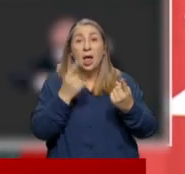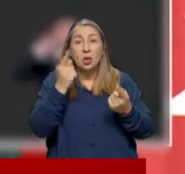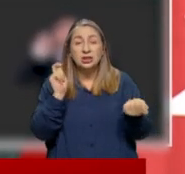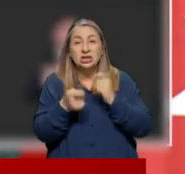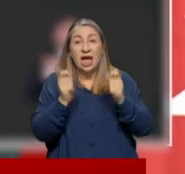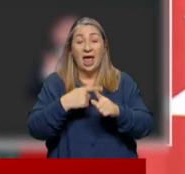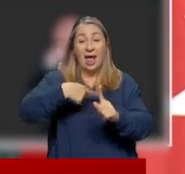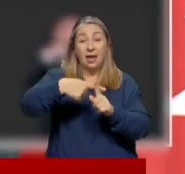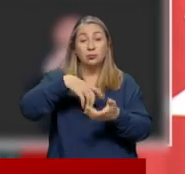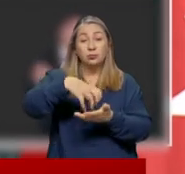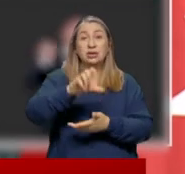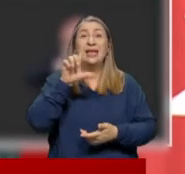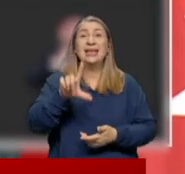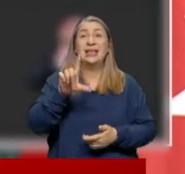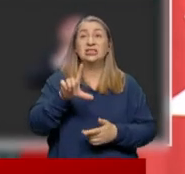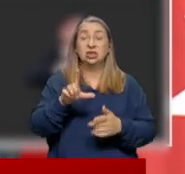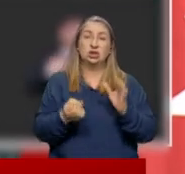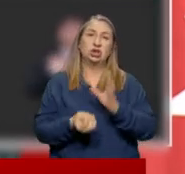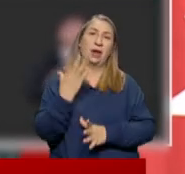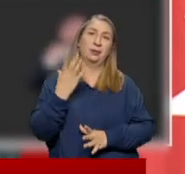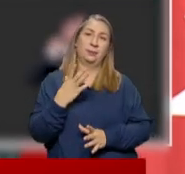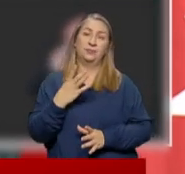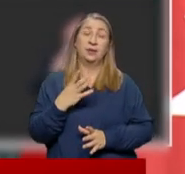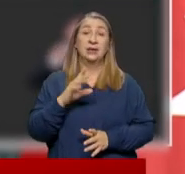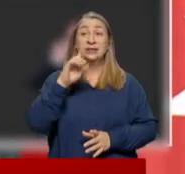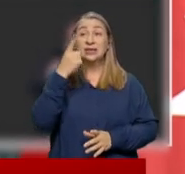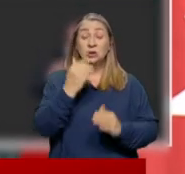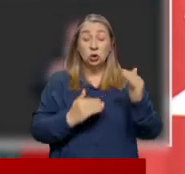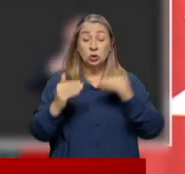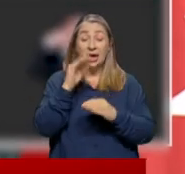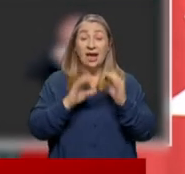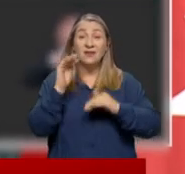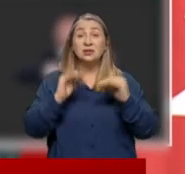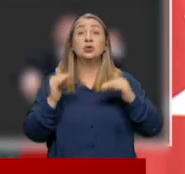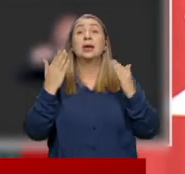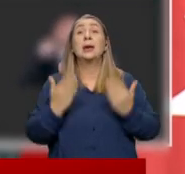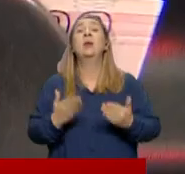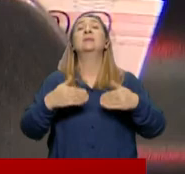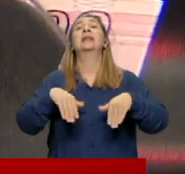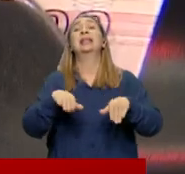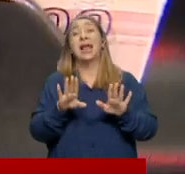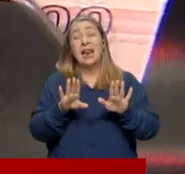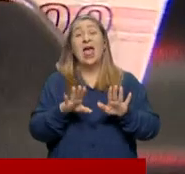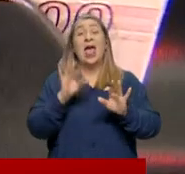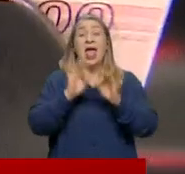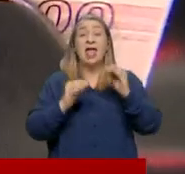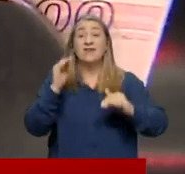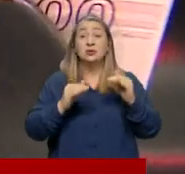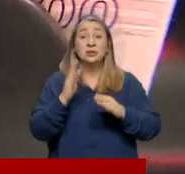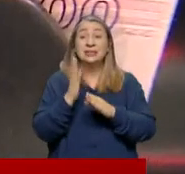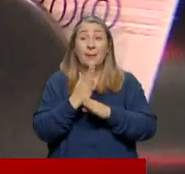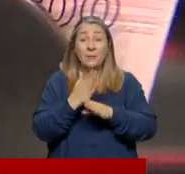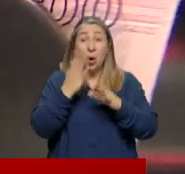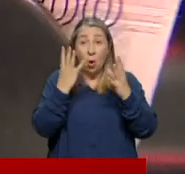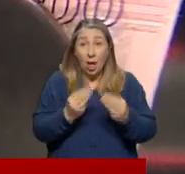değişkenlik ek bütçe ihtiyacını ortaya çıkarmıştır Sadece yüksek enflasyonu kabul etmekle kalmadı Erdoğan enflasyon